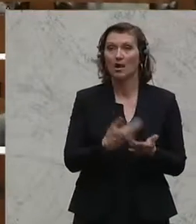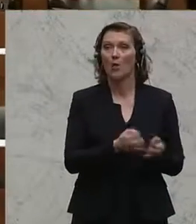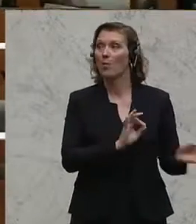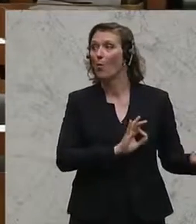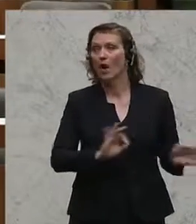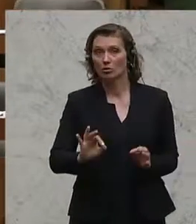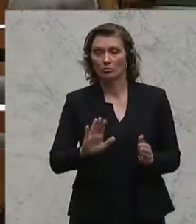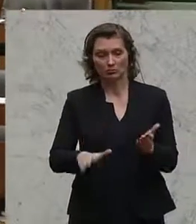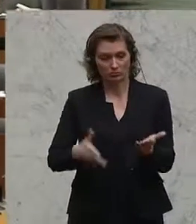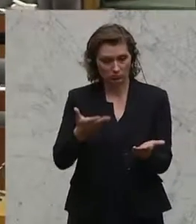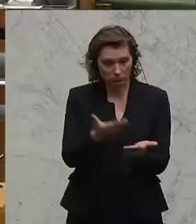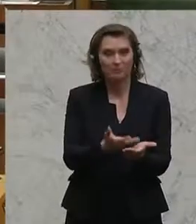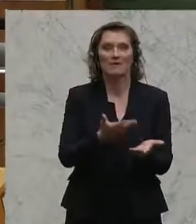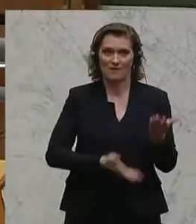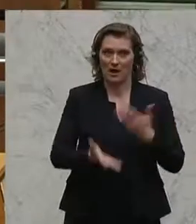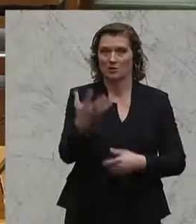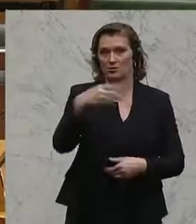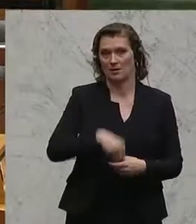Luger. Unter den Reformen des